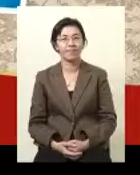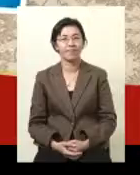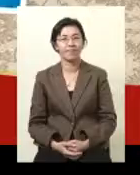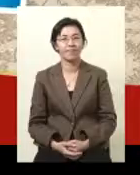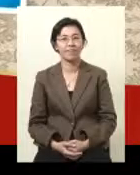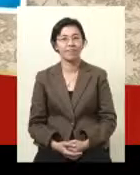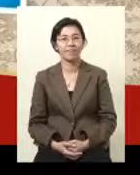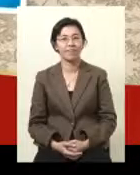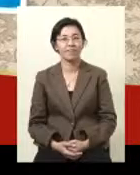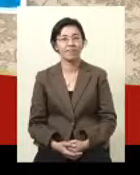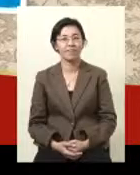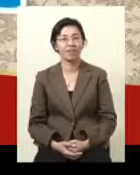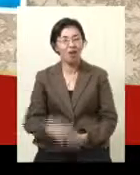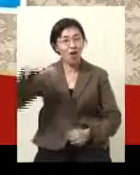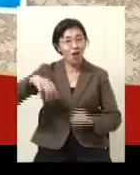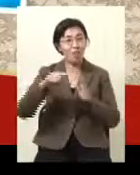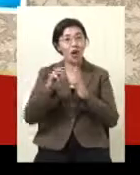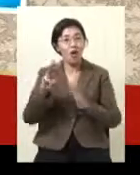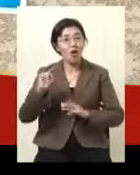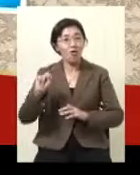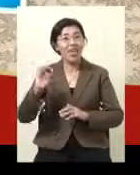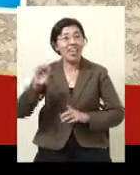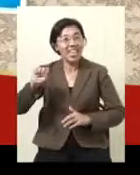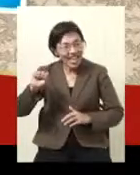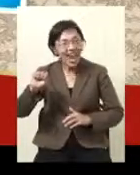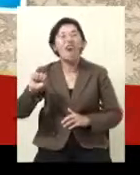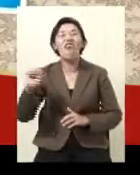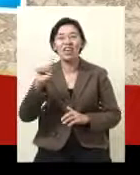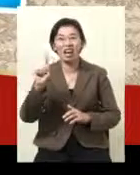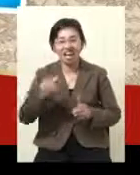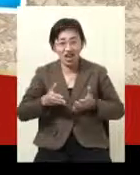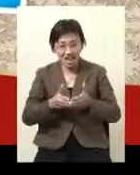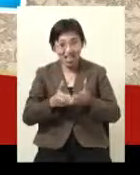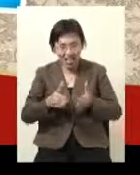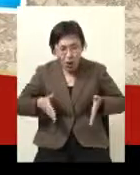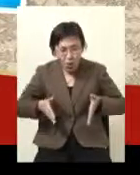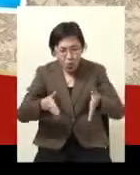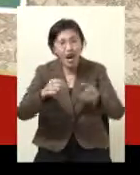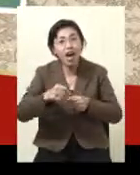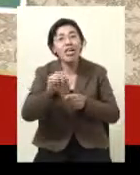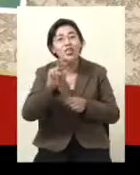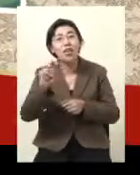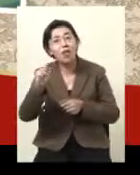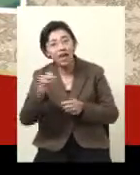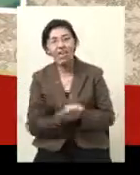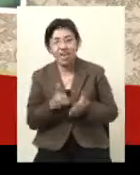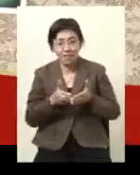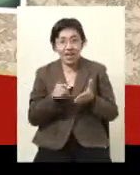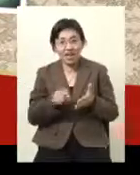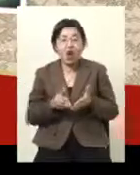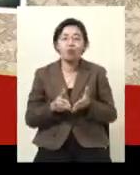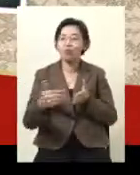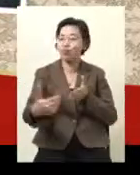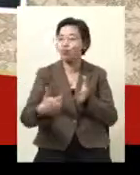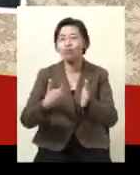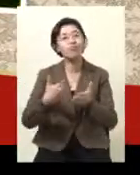และอีกหนึ่งสัญลักษณ์ที่แสดงถึงความเป็นเวนิสคือแกรนด์แคนาลความยาวกว่า200เมตรที่มีเรือกอนโดล่า